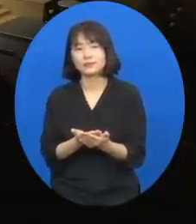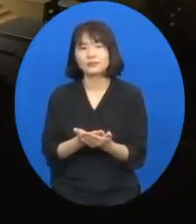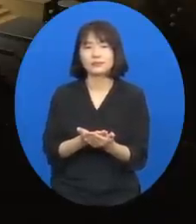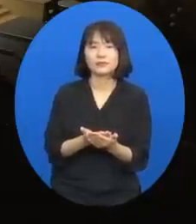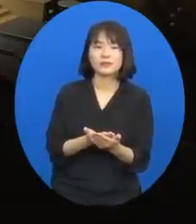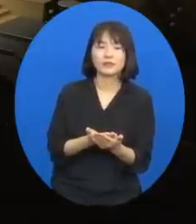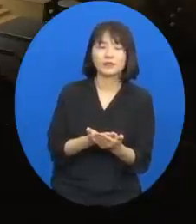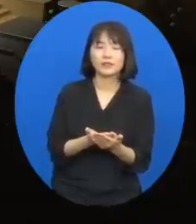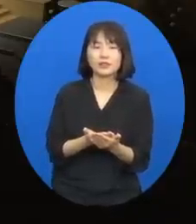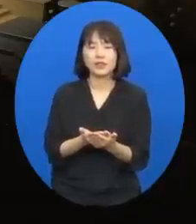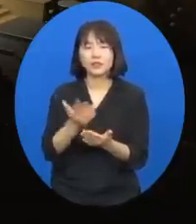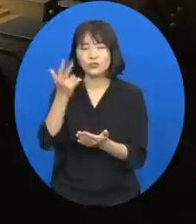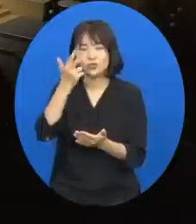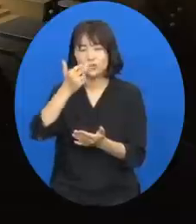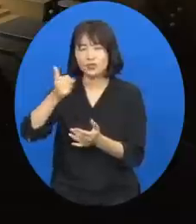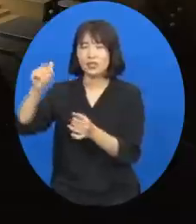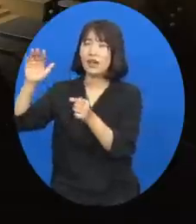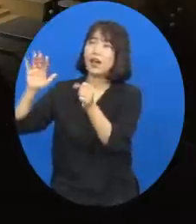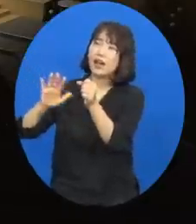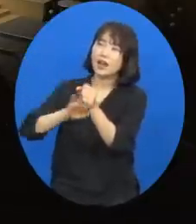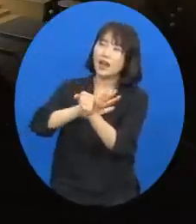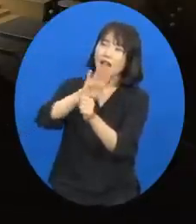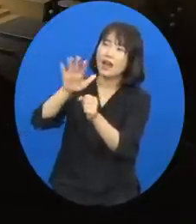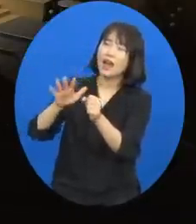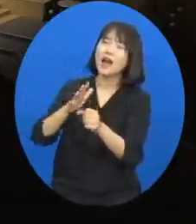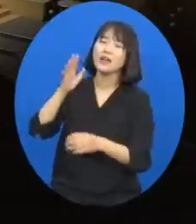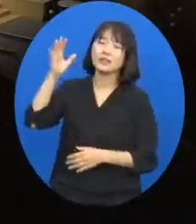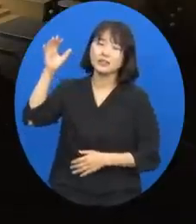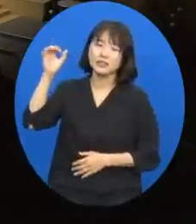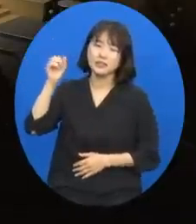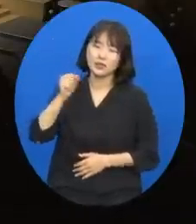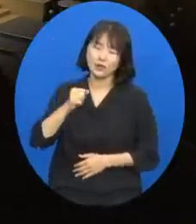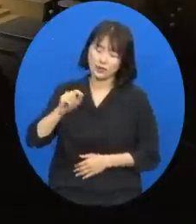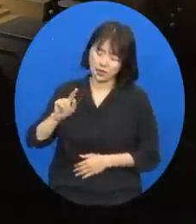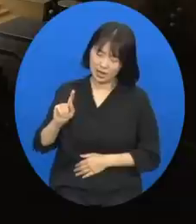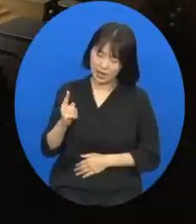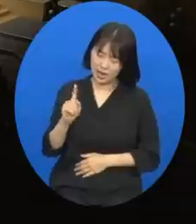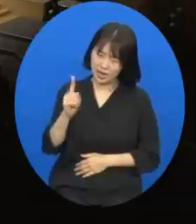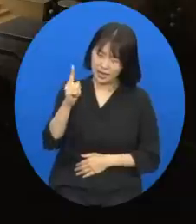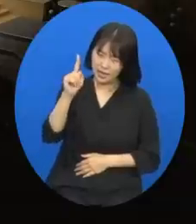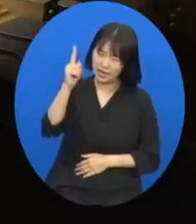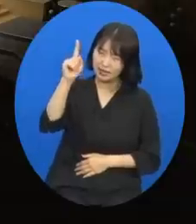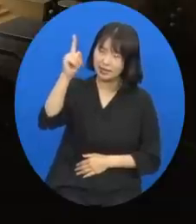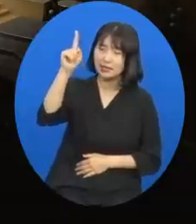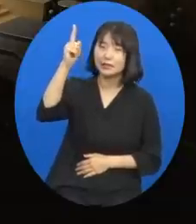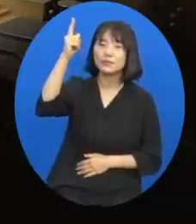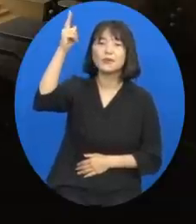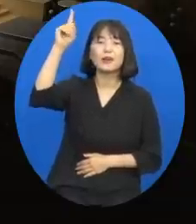water woo woo woo